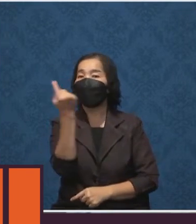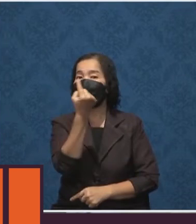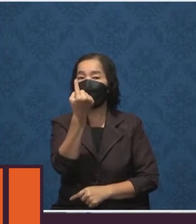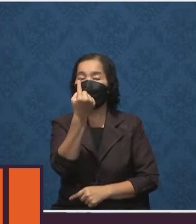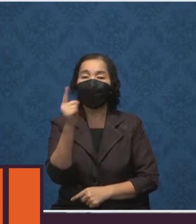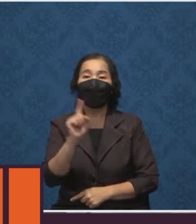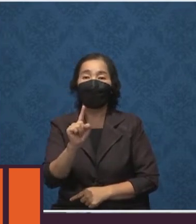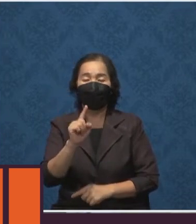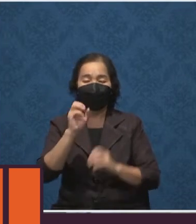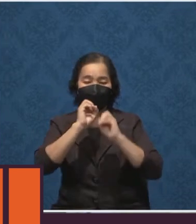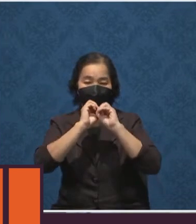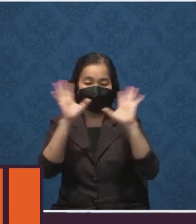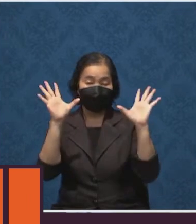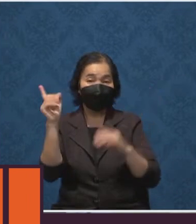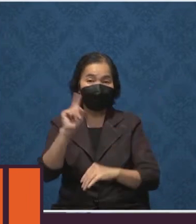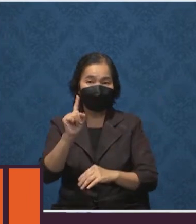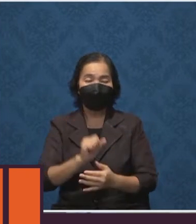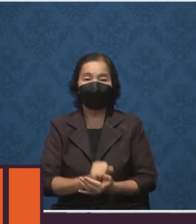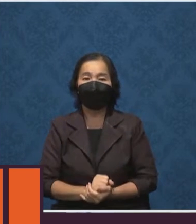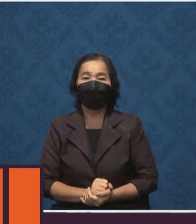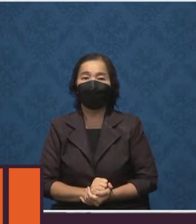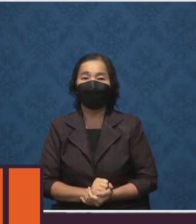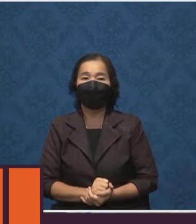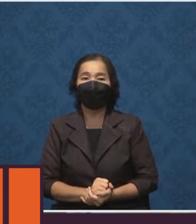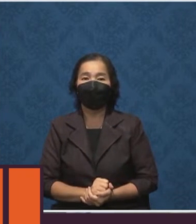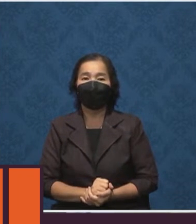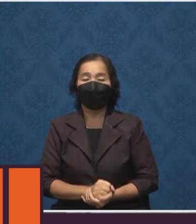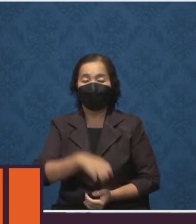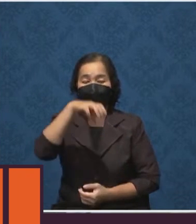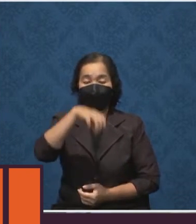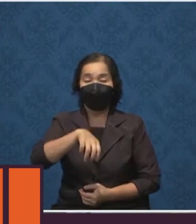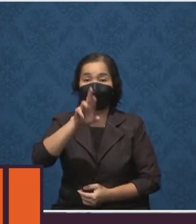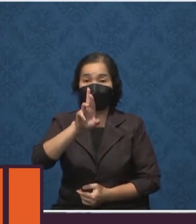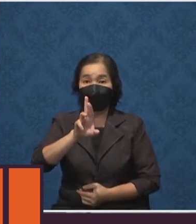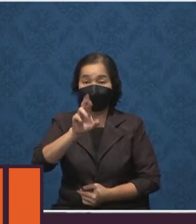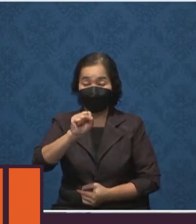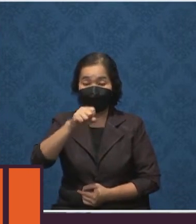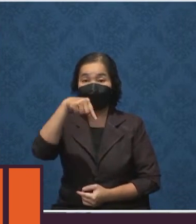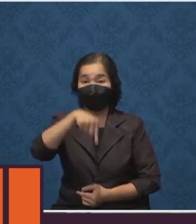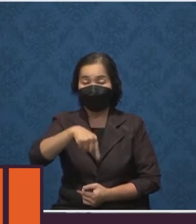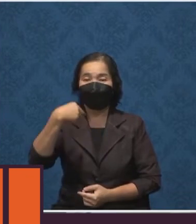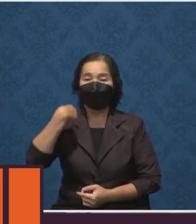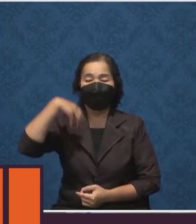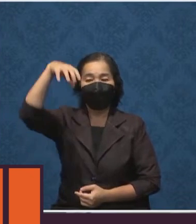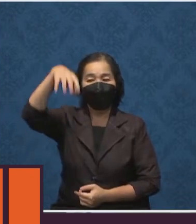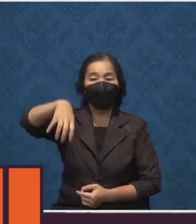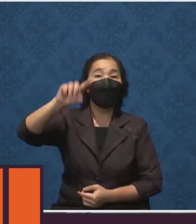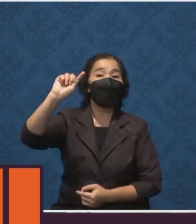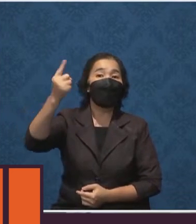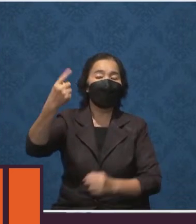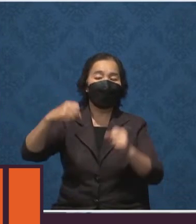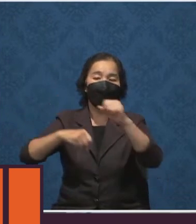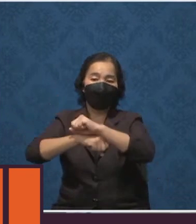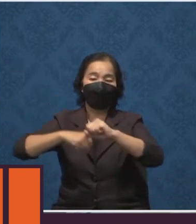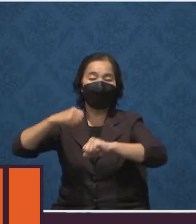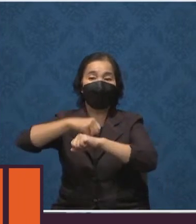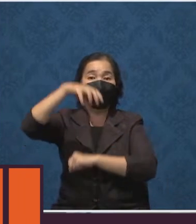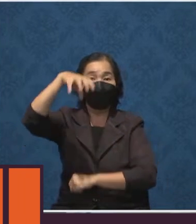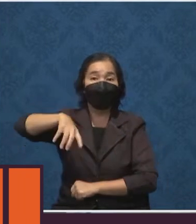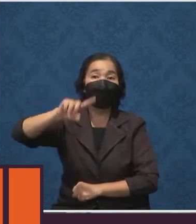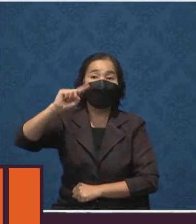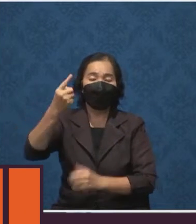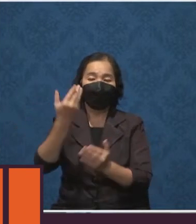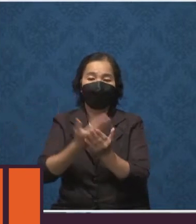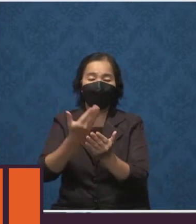ชัดเจนมาก ก็ระทยธภาาเราองมีการสร้างตึกใหม่ เทรเท bringะมัด